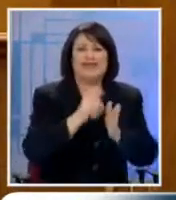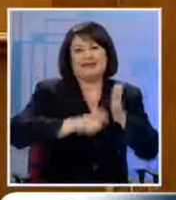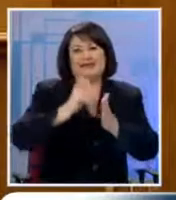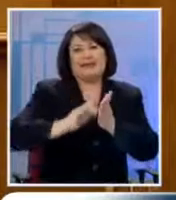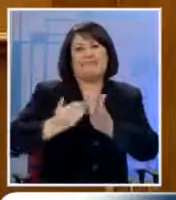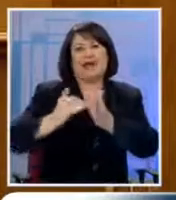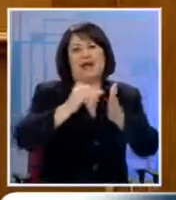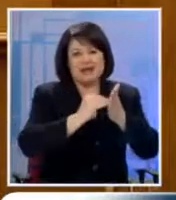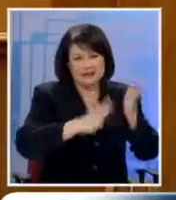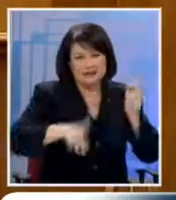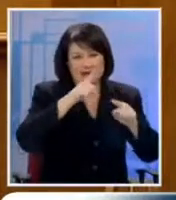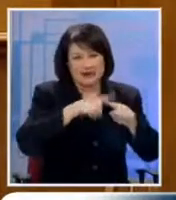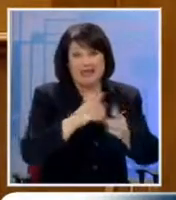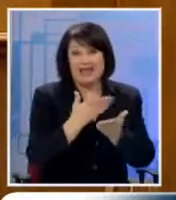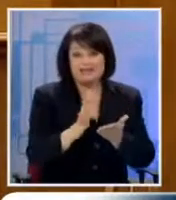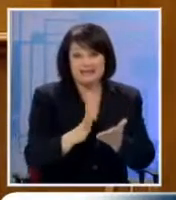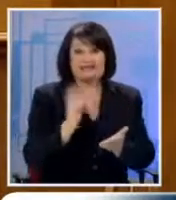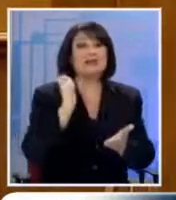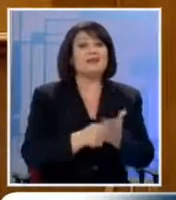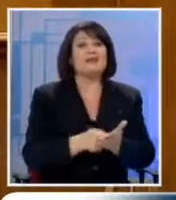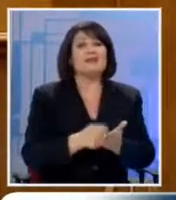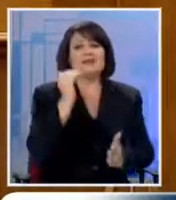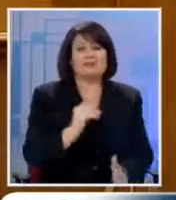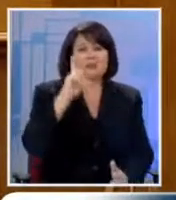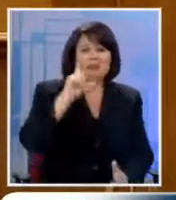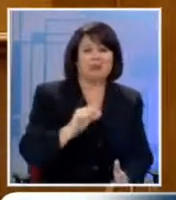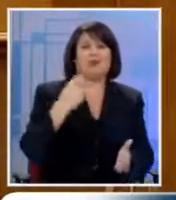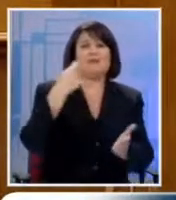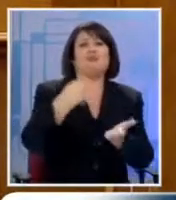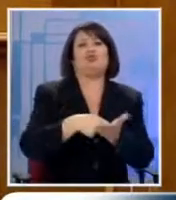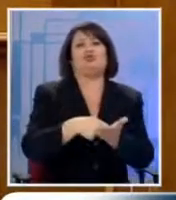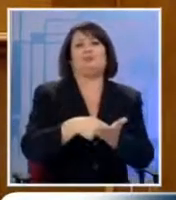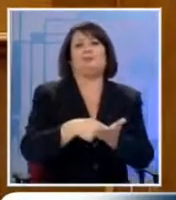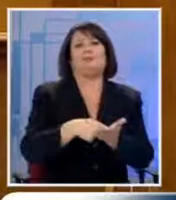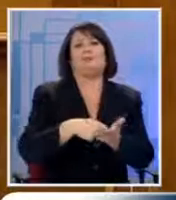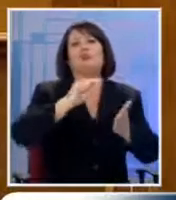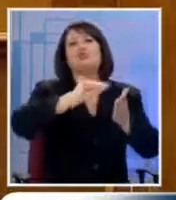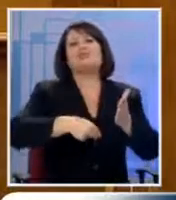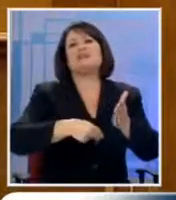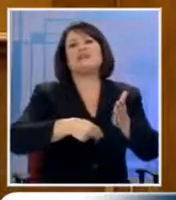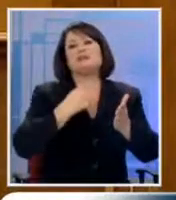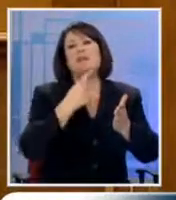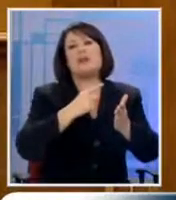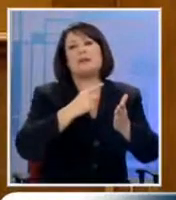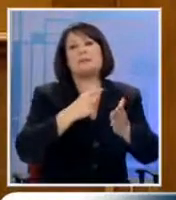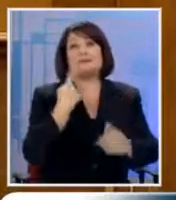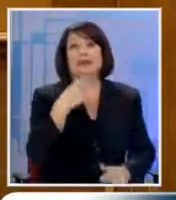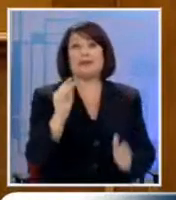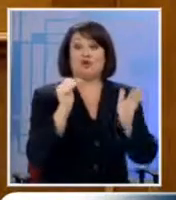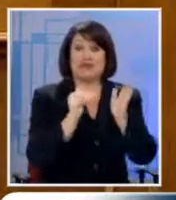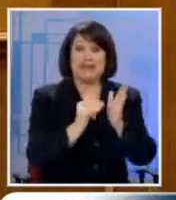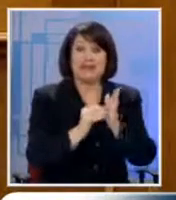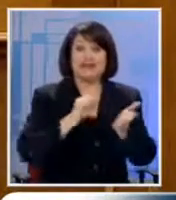ξενοδοχοϋπαλλήλους σε όλη τη χώρα αμείβονται με χαμηλότερο μισθό από την κλαδική σύμβαση. Περίπου 100.000 είναι